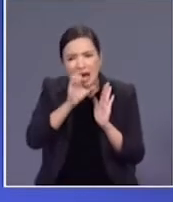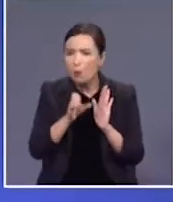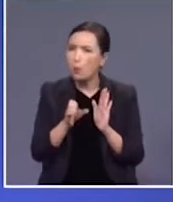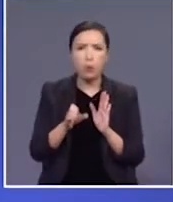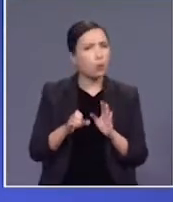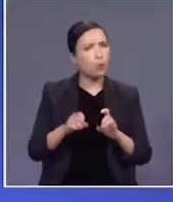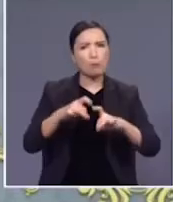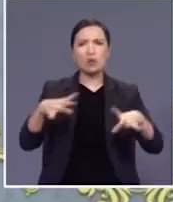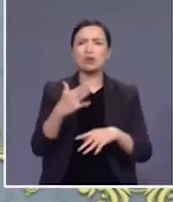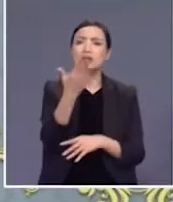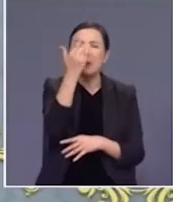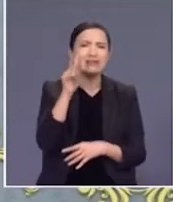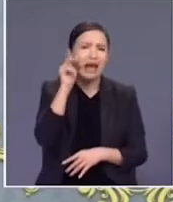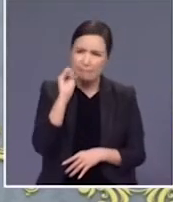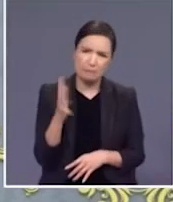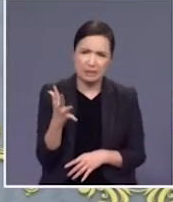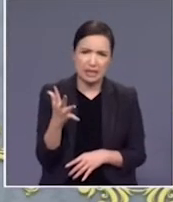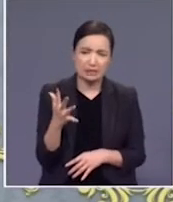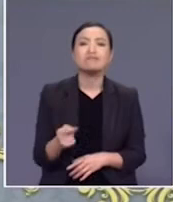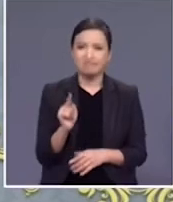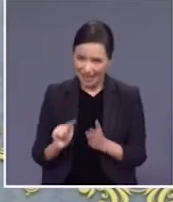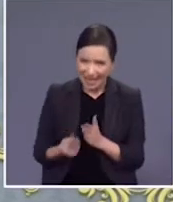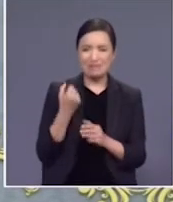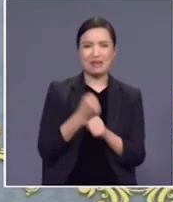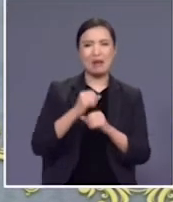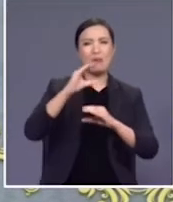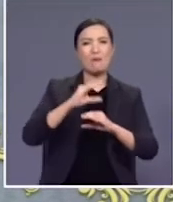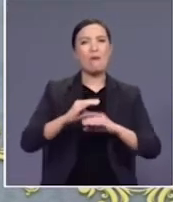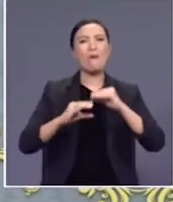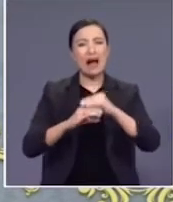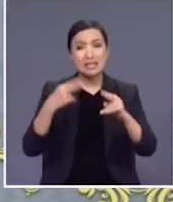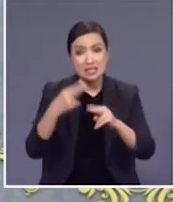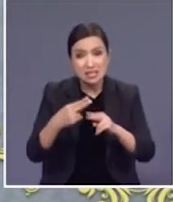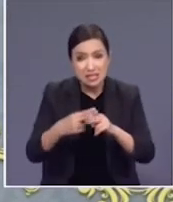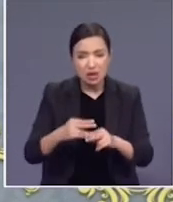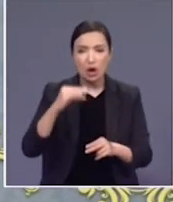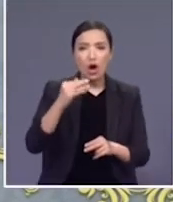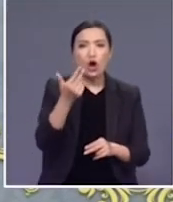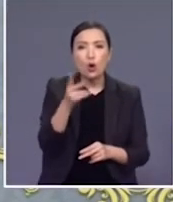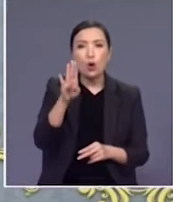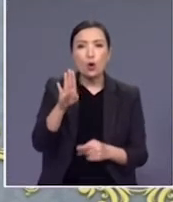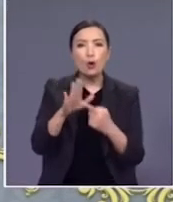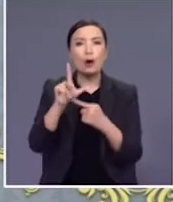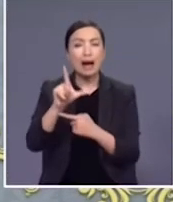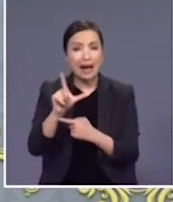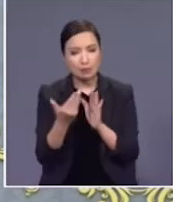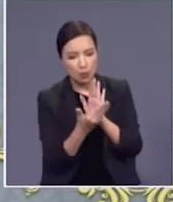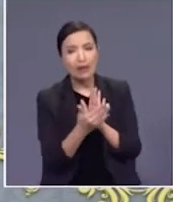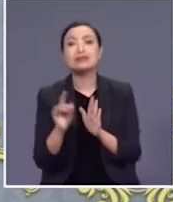เพราะไม่มีน้ำจึงเป็นที่มาของโครงการโคบานบูรพาของกระทรวงเกษตรและสหกรณ์ซึ่งจะเป็นการเลี้ย